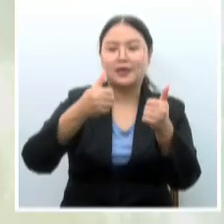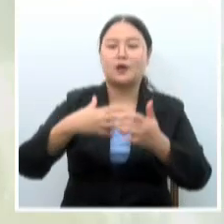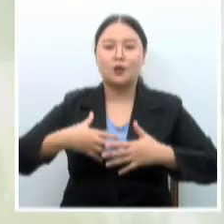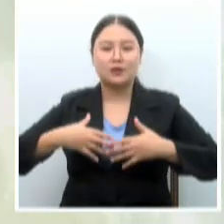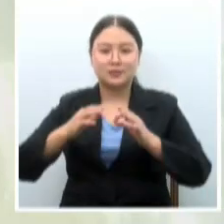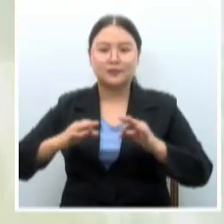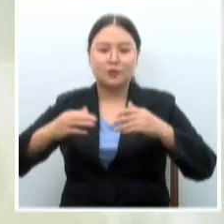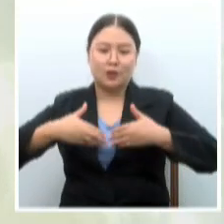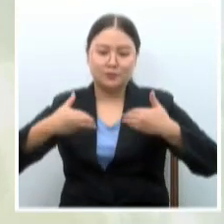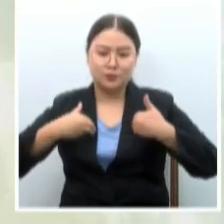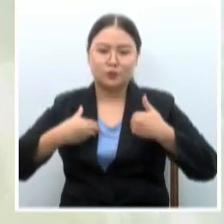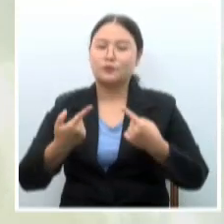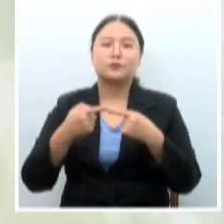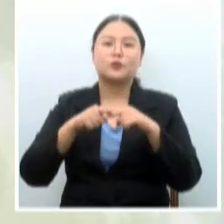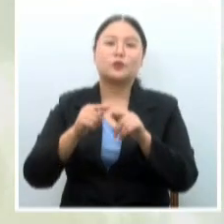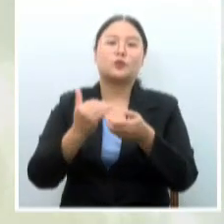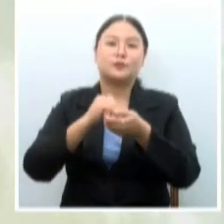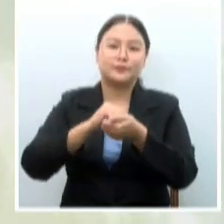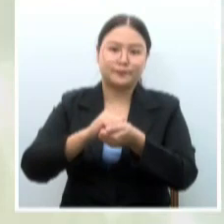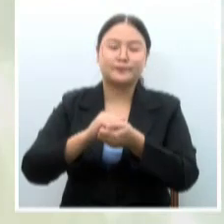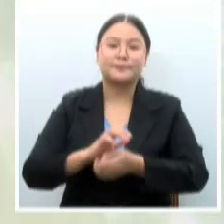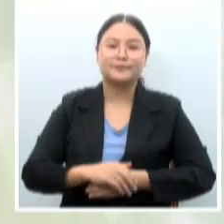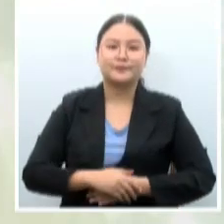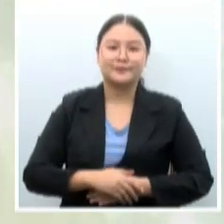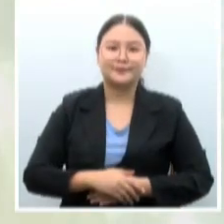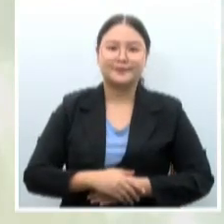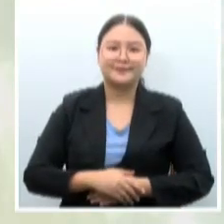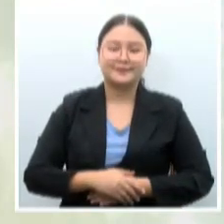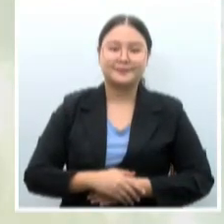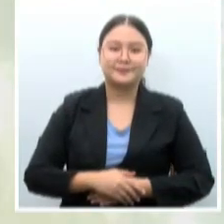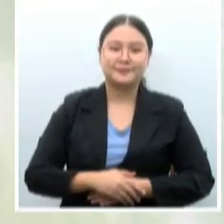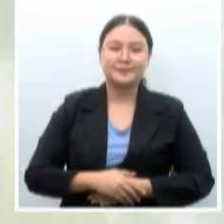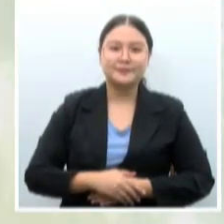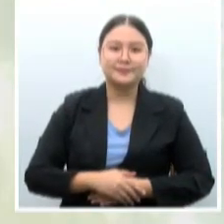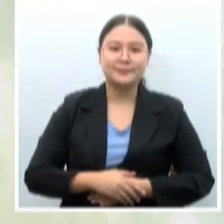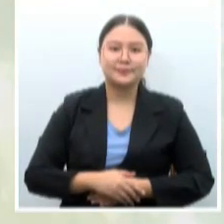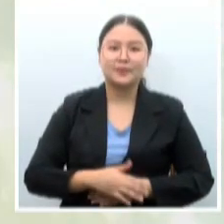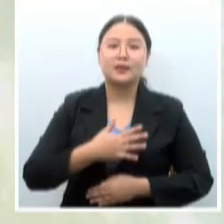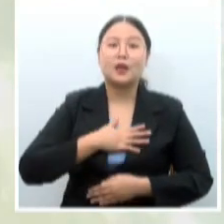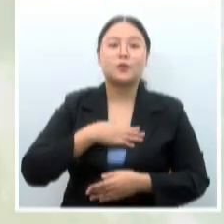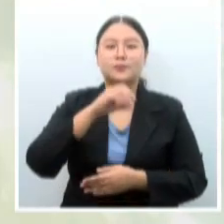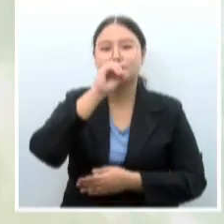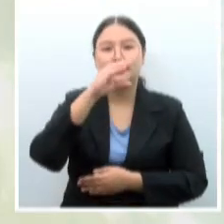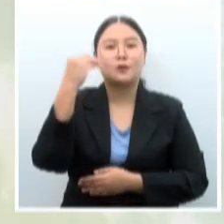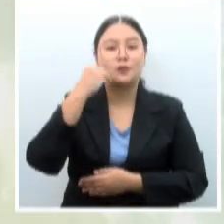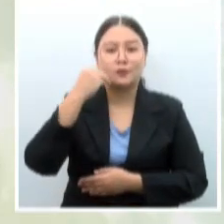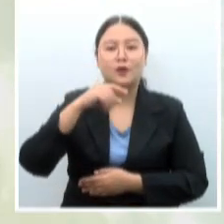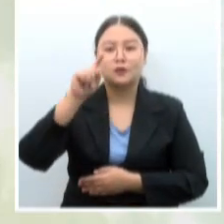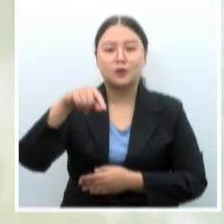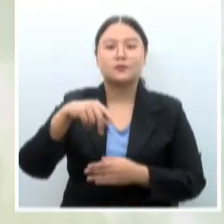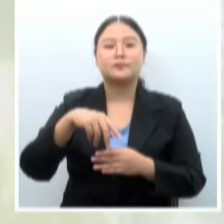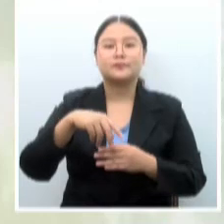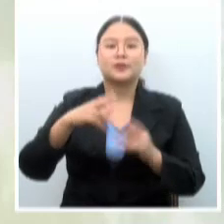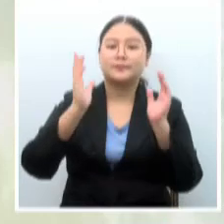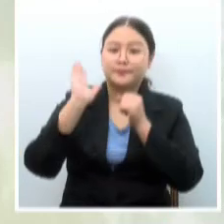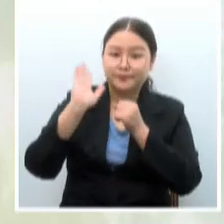งศึกษาธิการท่านพลตำรวจเอกเพิ่มพูนชิดชอบและรวมทั้งสิ่งที่เรา พูดเสมอเลยว่านโยบายต้องลงสู่การปฏิบัติ